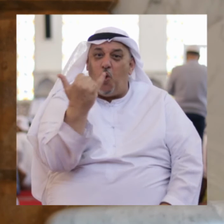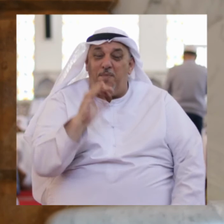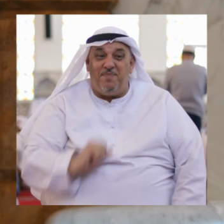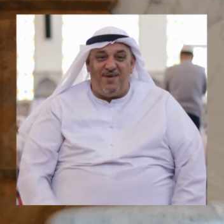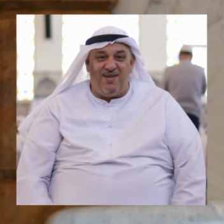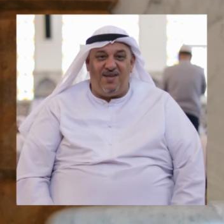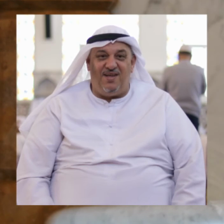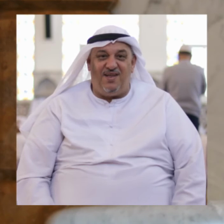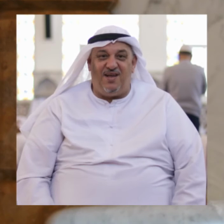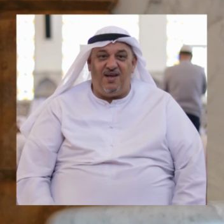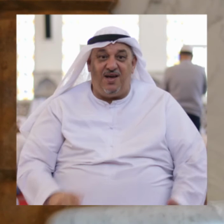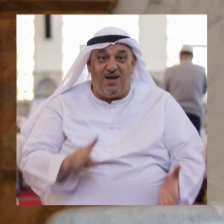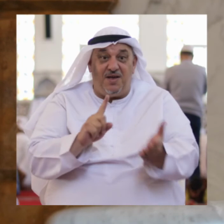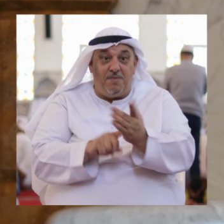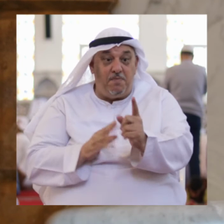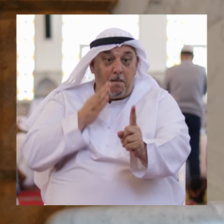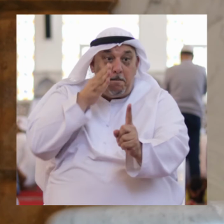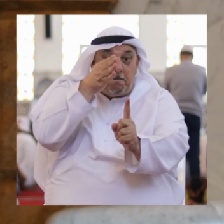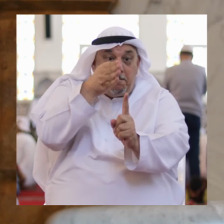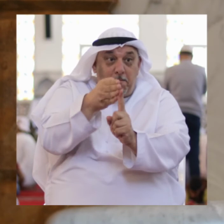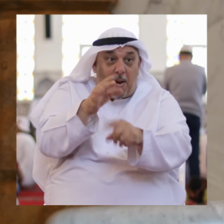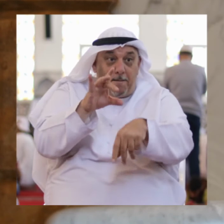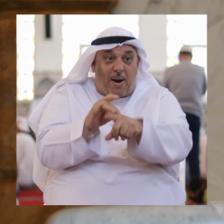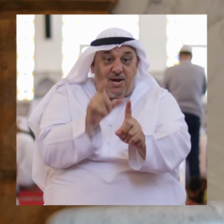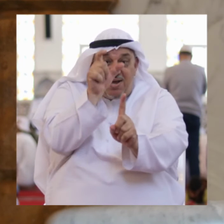من عاد مريضا